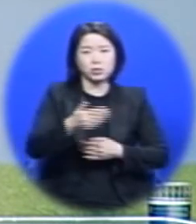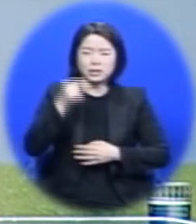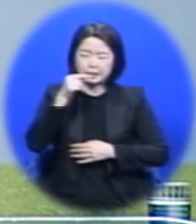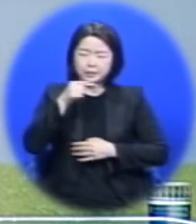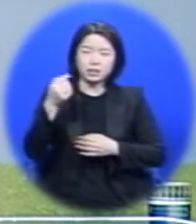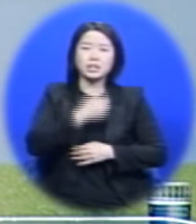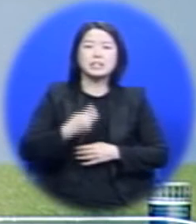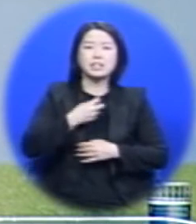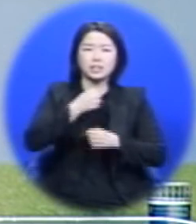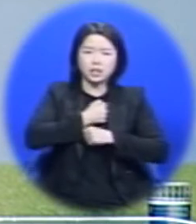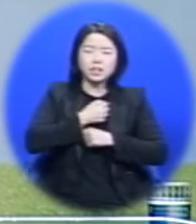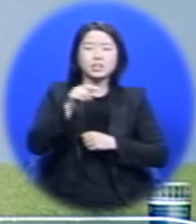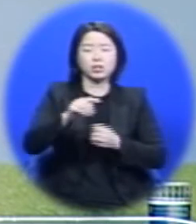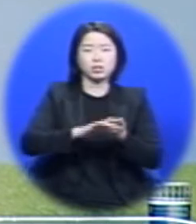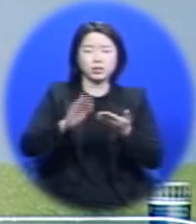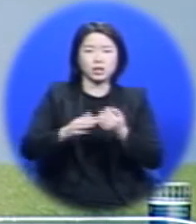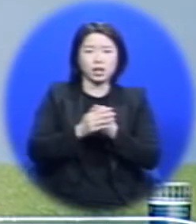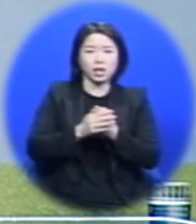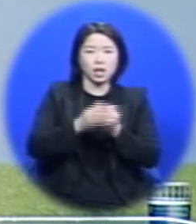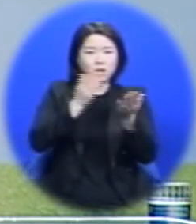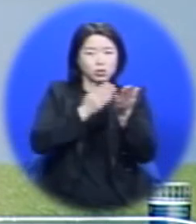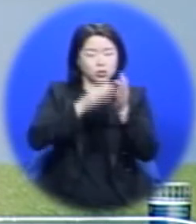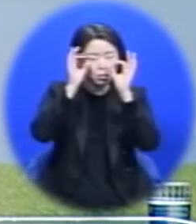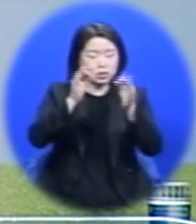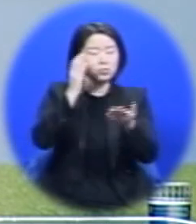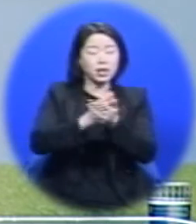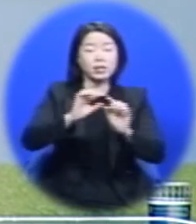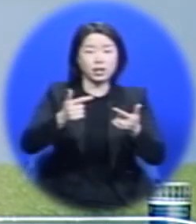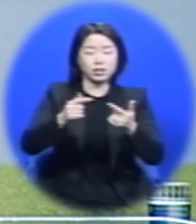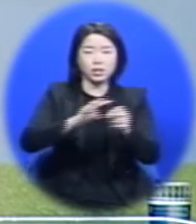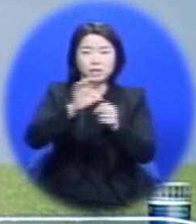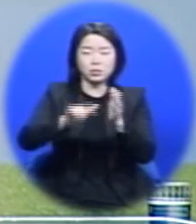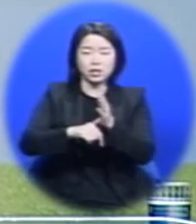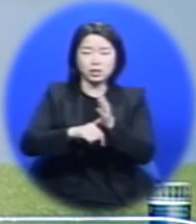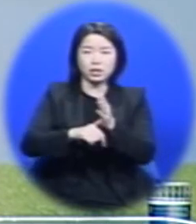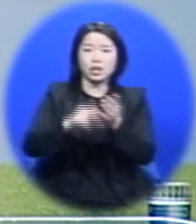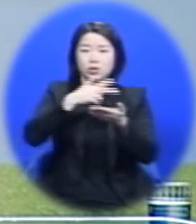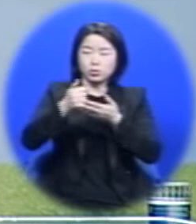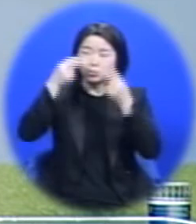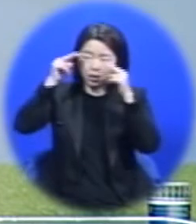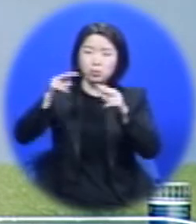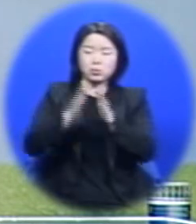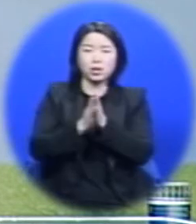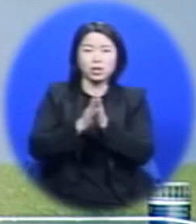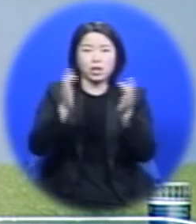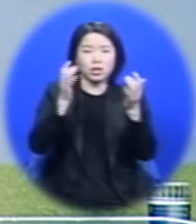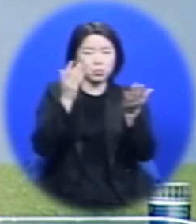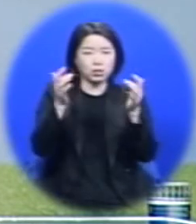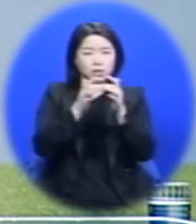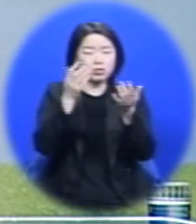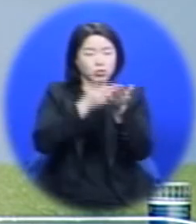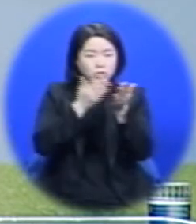거예요. 우리가 뉴스 보지 말라 그런 뜻 아닙니다. 24시간 주님을 바라보아지면, 뉴스를 볼 때 주님도